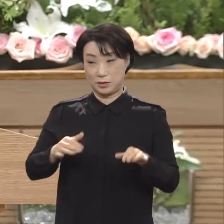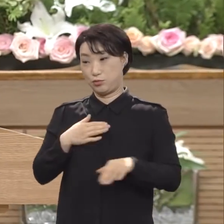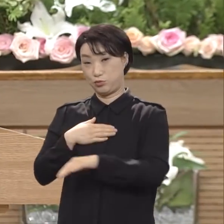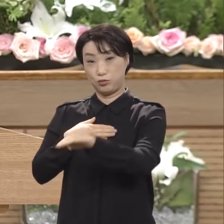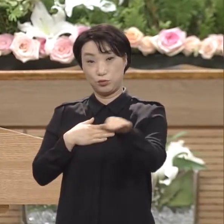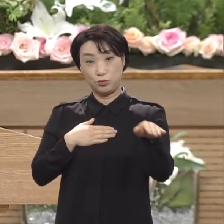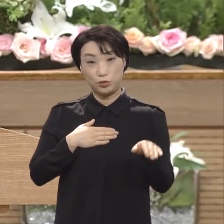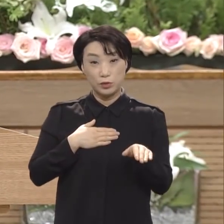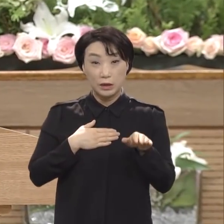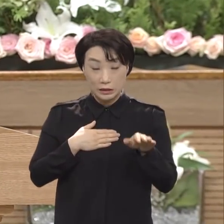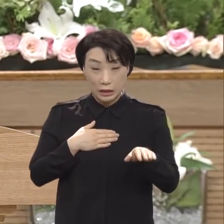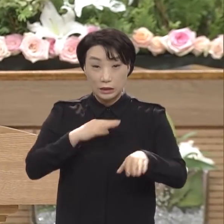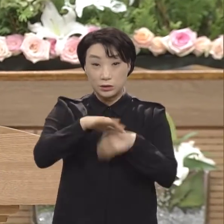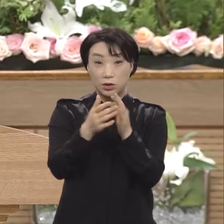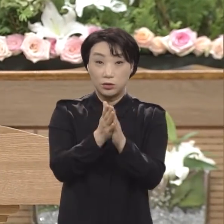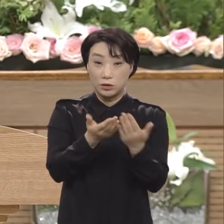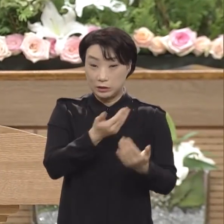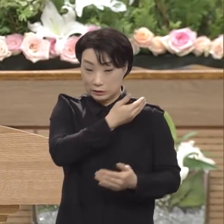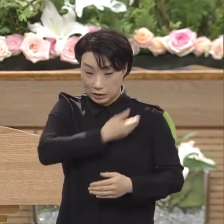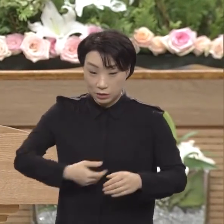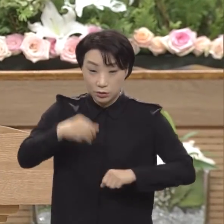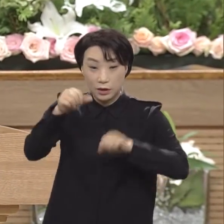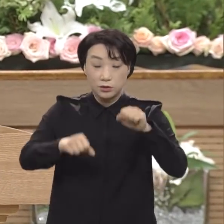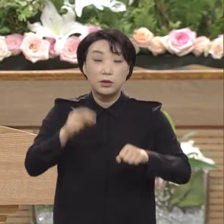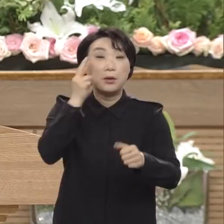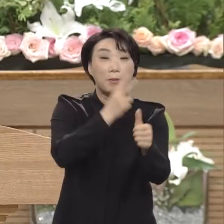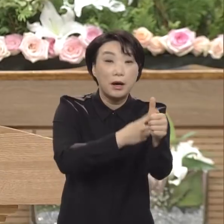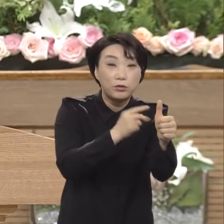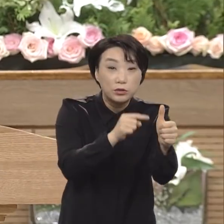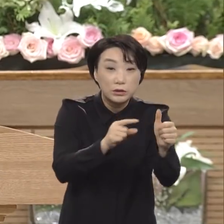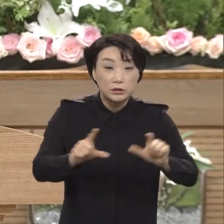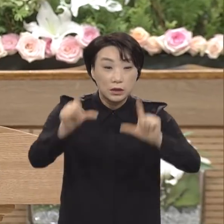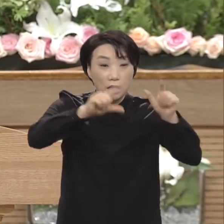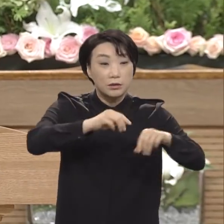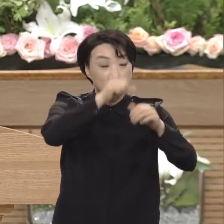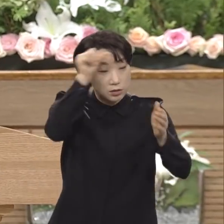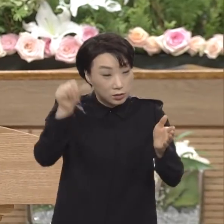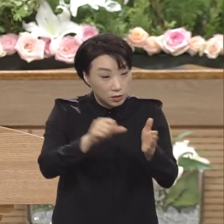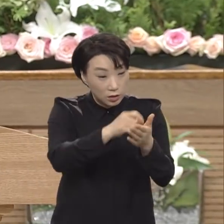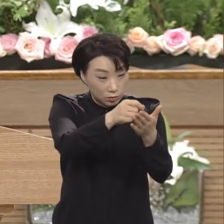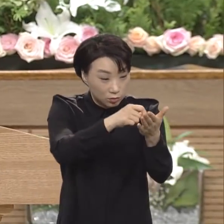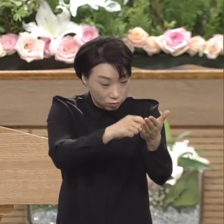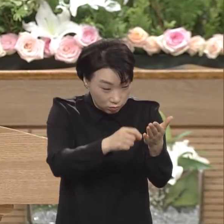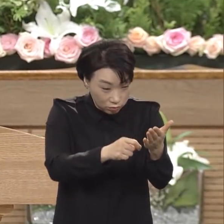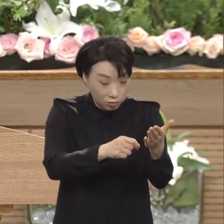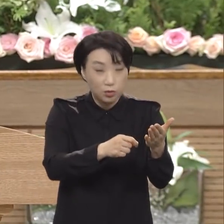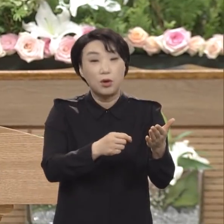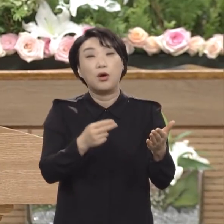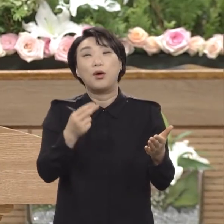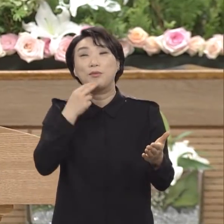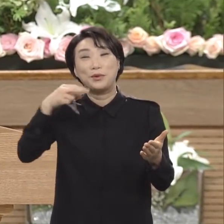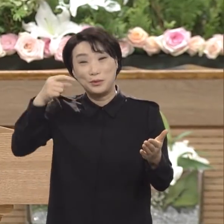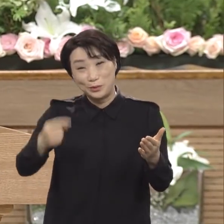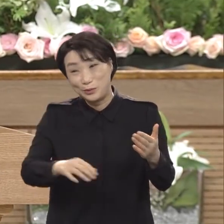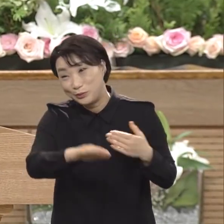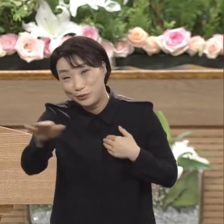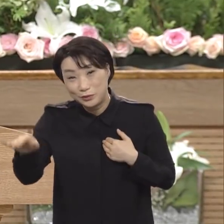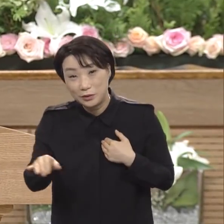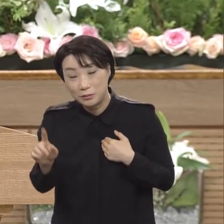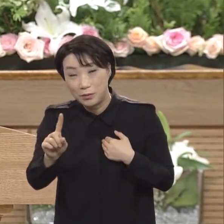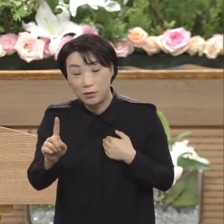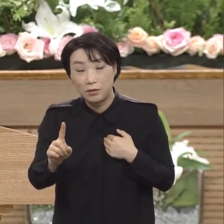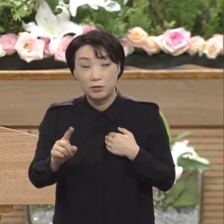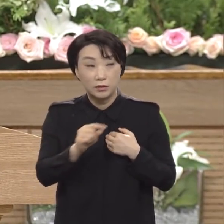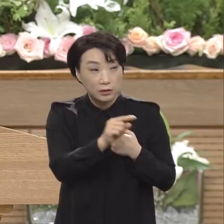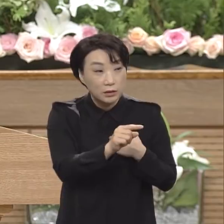우리는 사도행전에 사도 바울이 산 얘기를 기록하지 않았어도